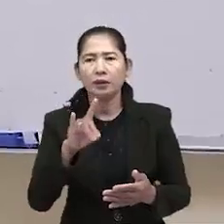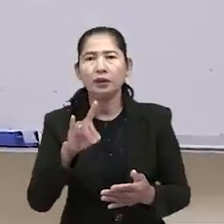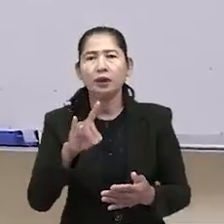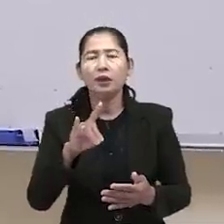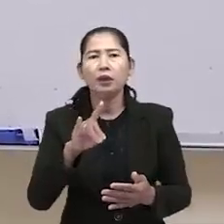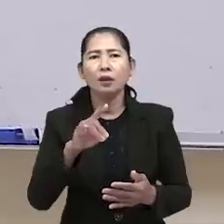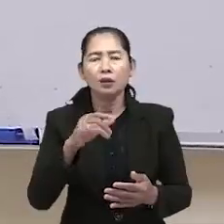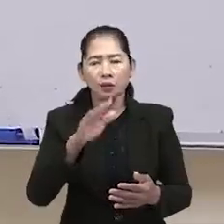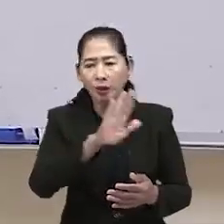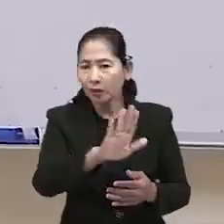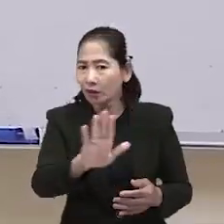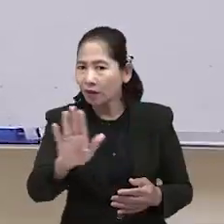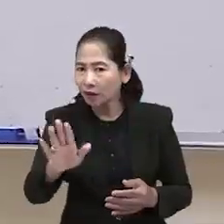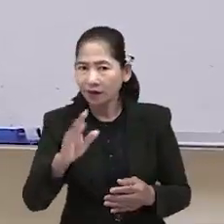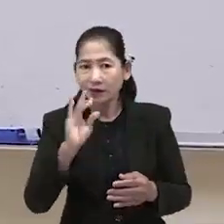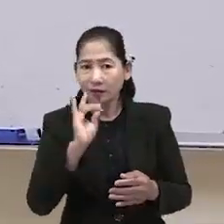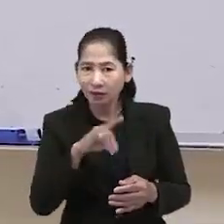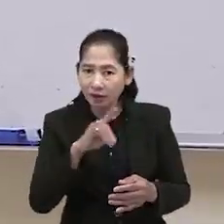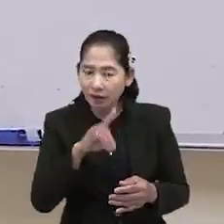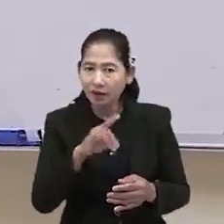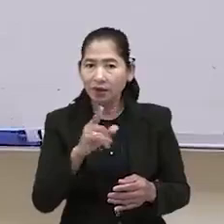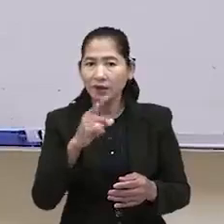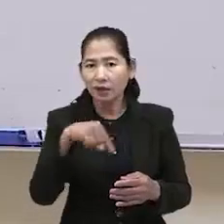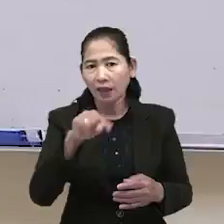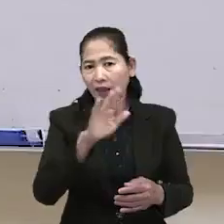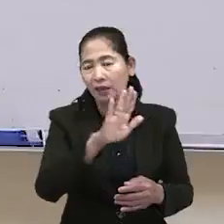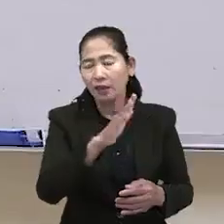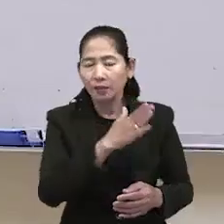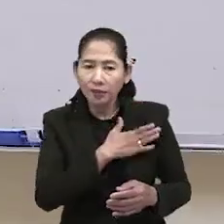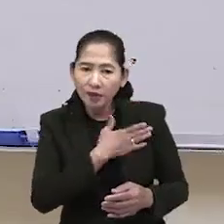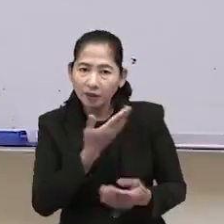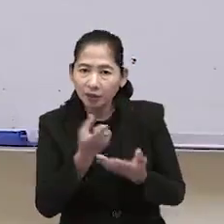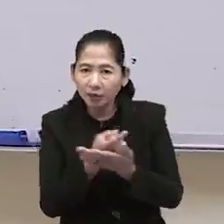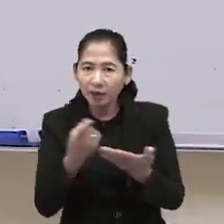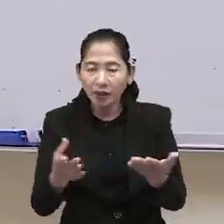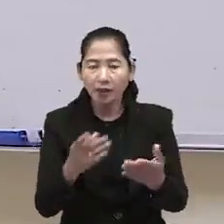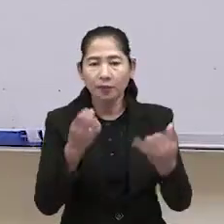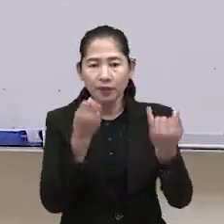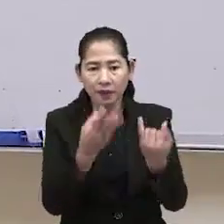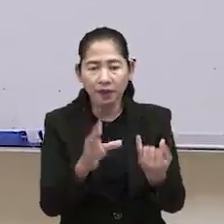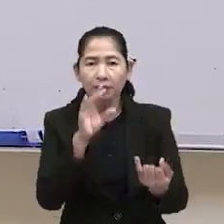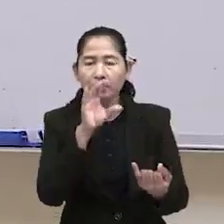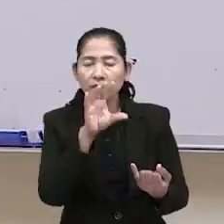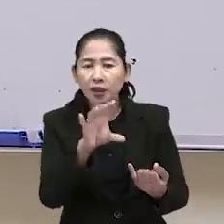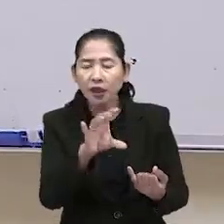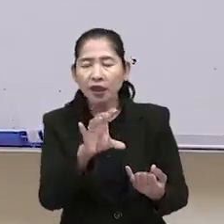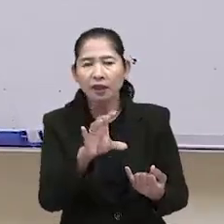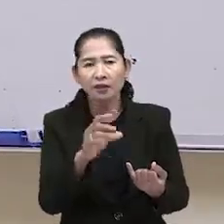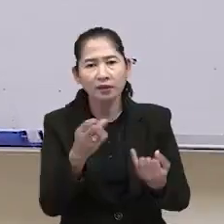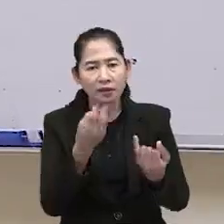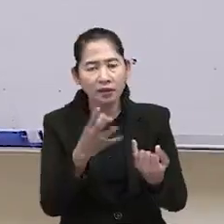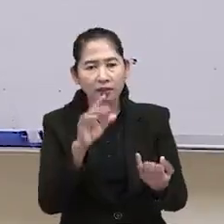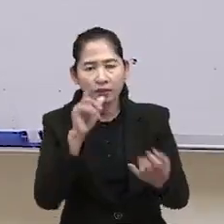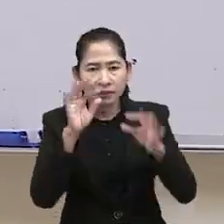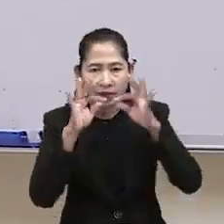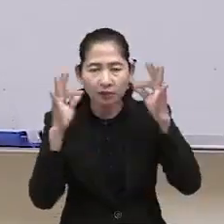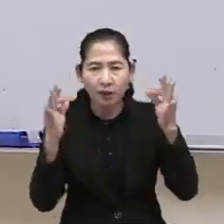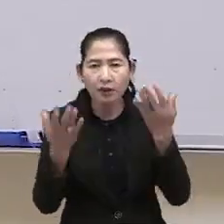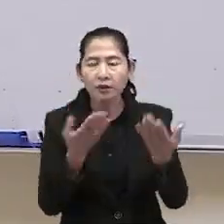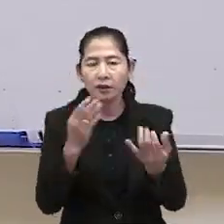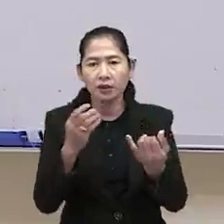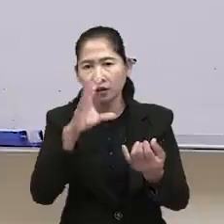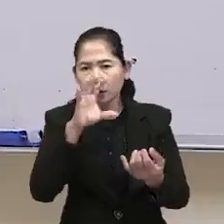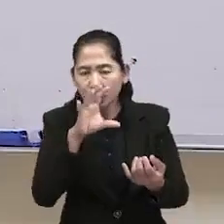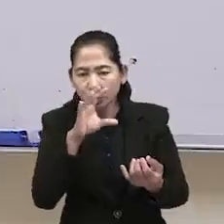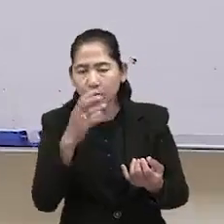សត្វគឺរបស់កូនកូនទាំងអស់គ្នាចម្ពោះសត្វហ្នឹងថាកូនមានអារម្មណ៍យ៉ាងម៉េចដែរនៅពេលដែលកូនចិញ្ចឹមឆ្កែមួយហ្នឹងឬក៏ចិញ្ចឹមឆ្មាមួយហ្នឹងឬក៏ចិញ្ចឹ